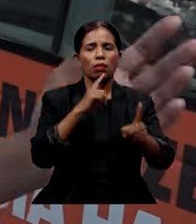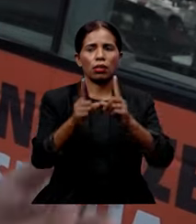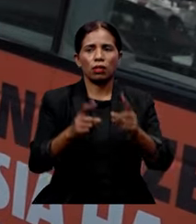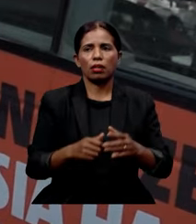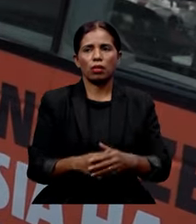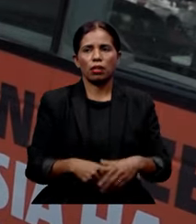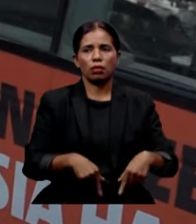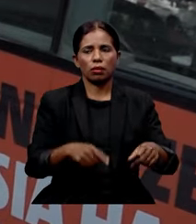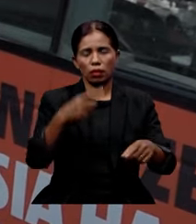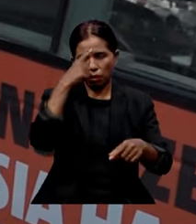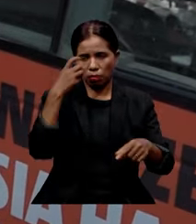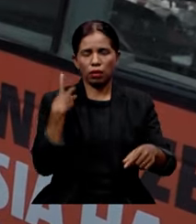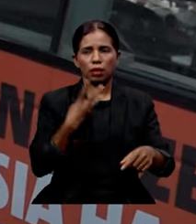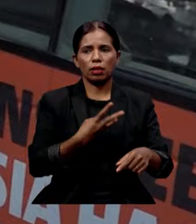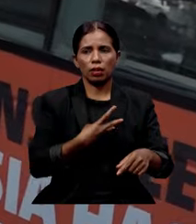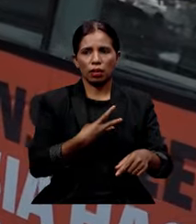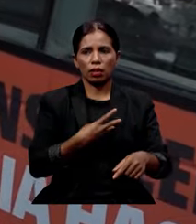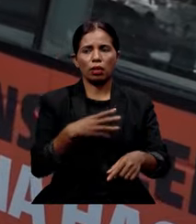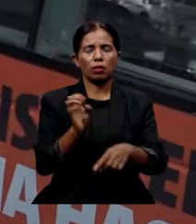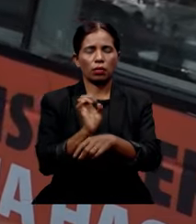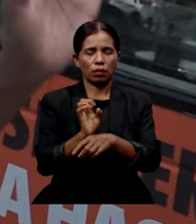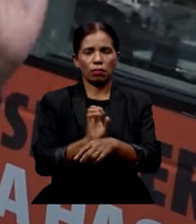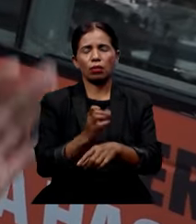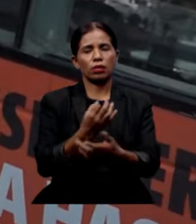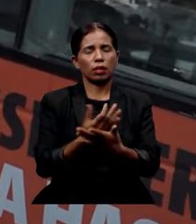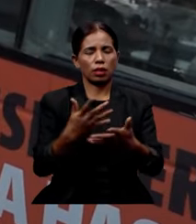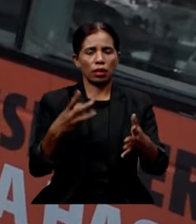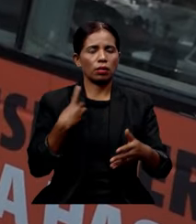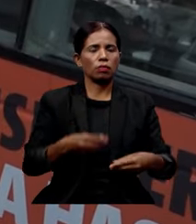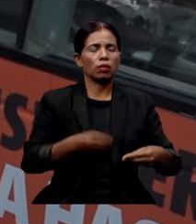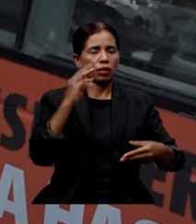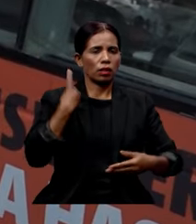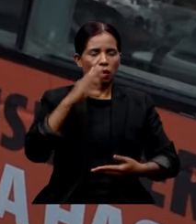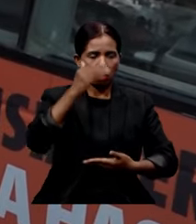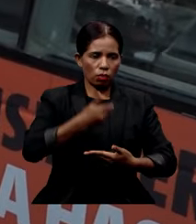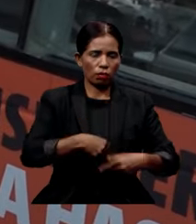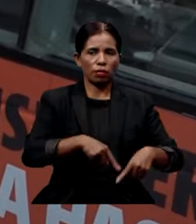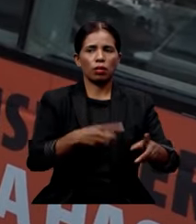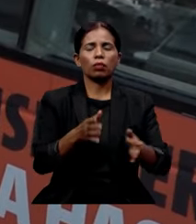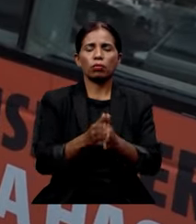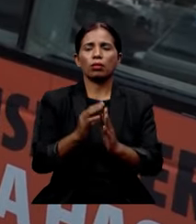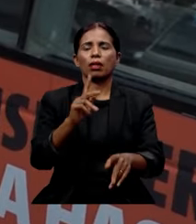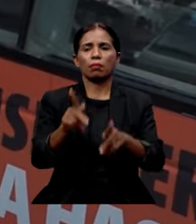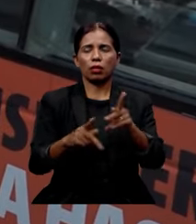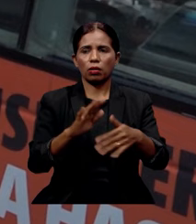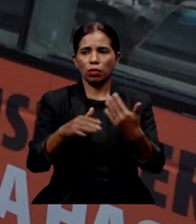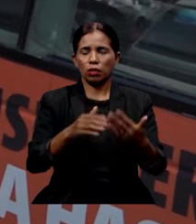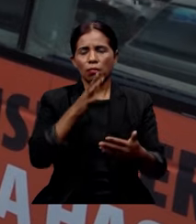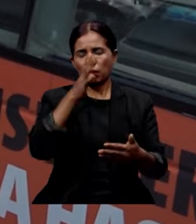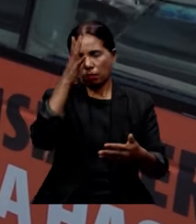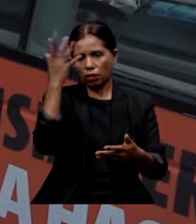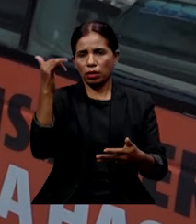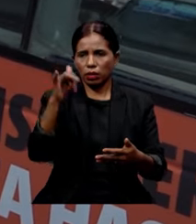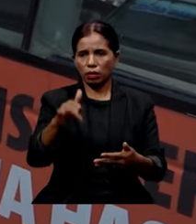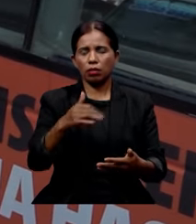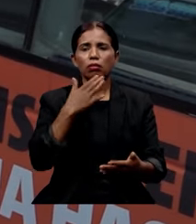hana lore ba tamba ita karik ekonomikamente la dung ne ba ita foret ba ma be husuna fatin ba itania maluk sira inanaman sira ba